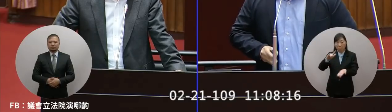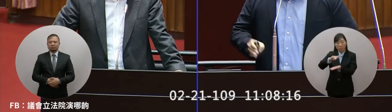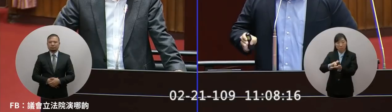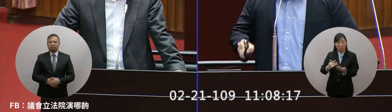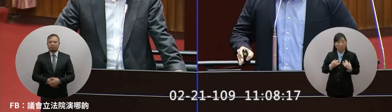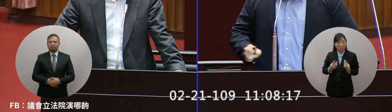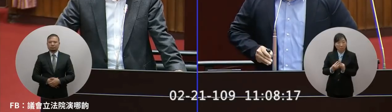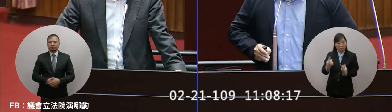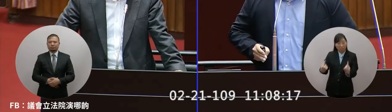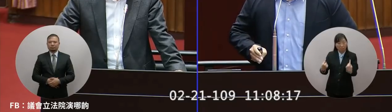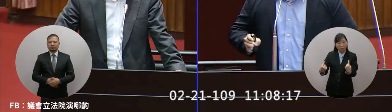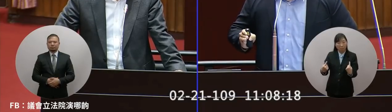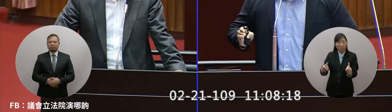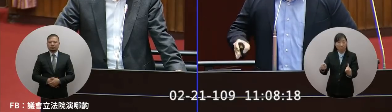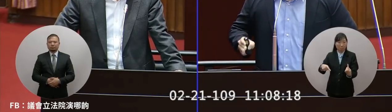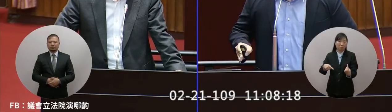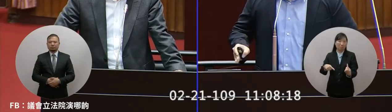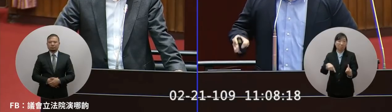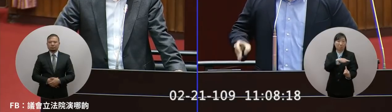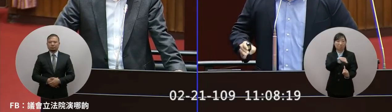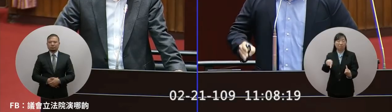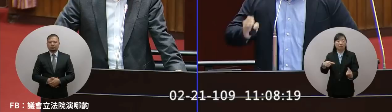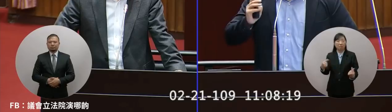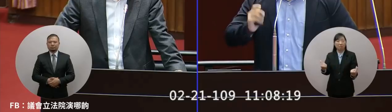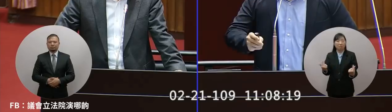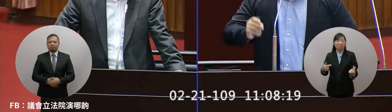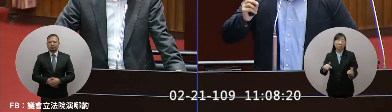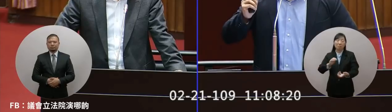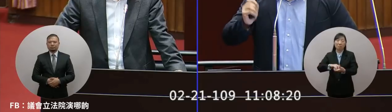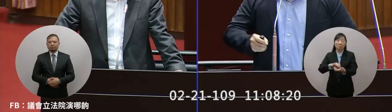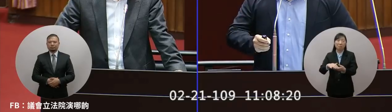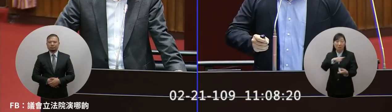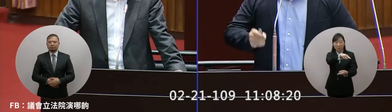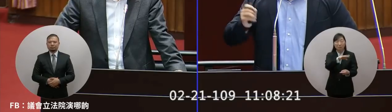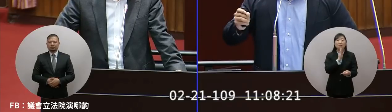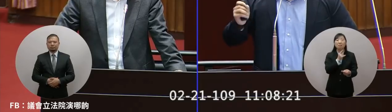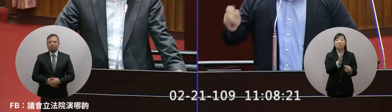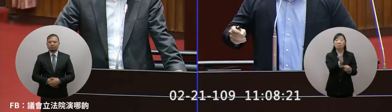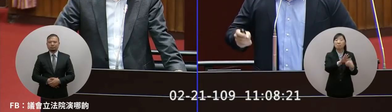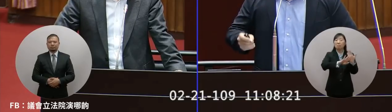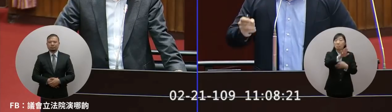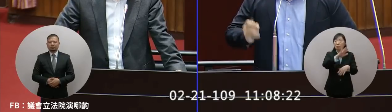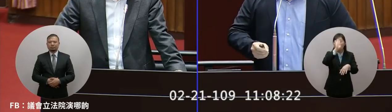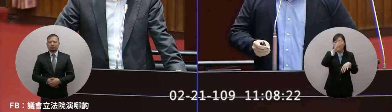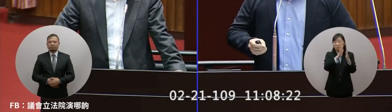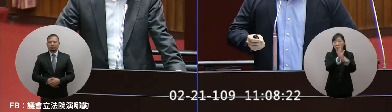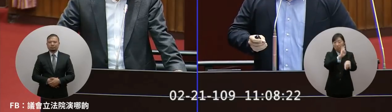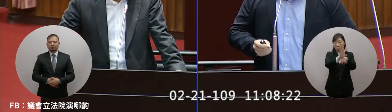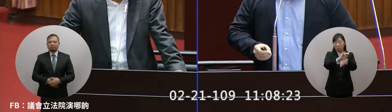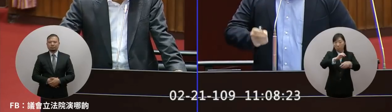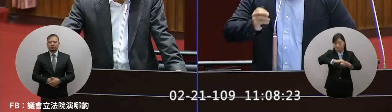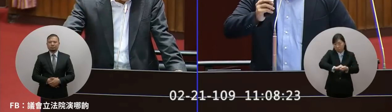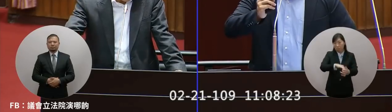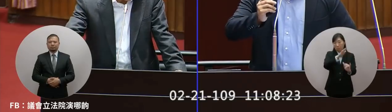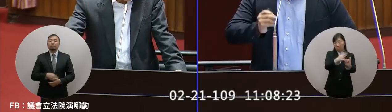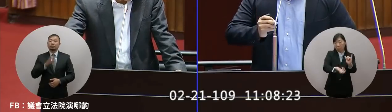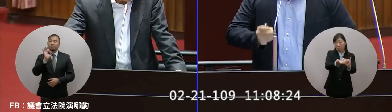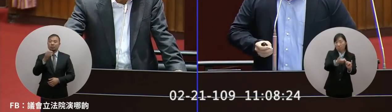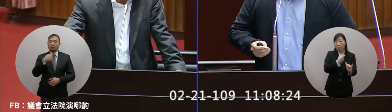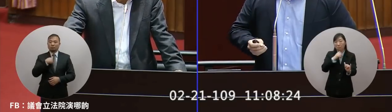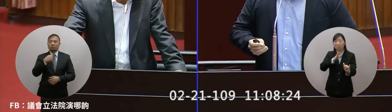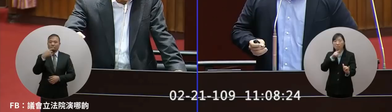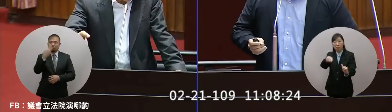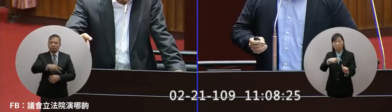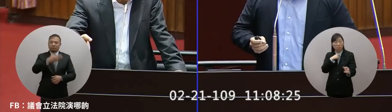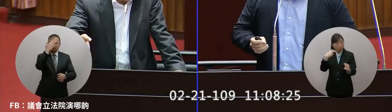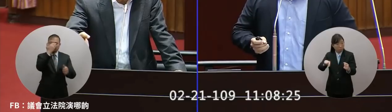哦。但是它是24小时内入殓或火化，哈，我请就是说部长是不是可以演绎这个部分呐、啊？好， 我们可以请专家